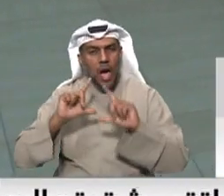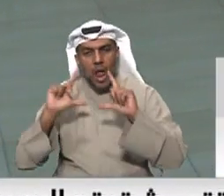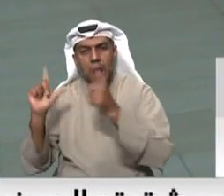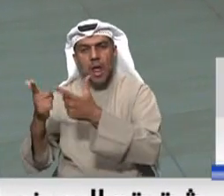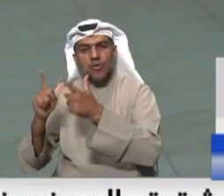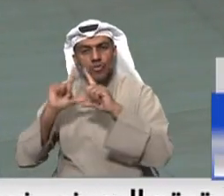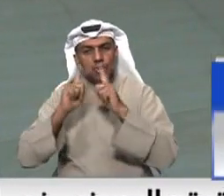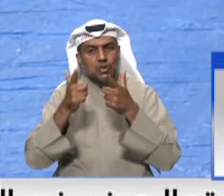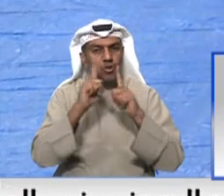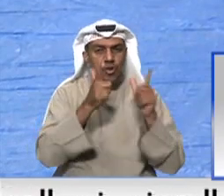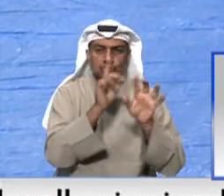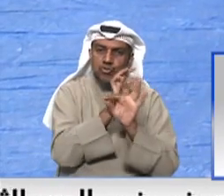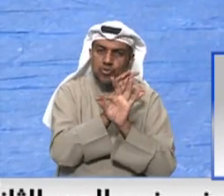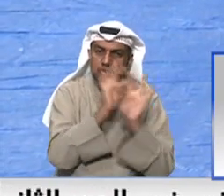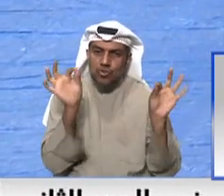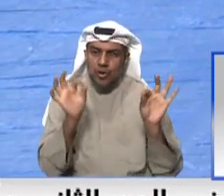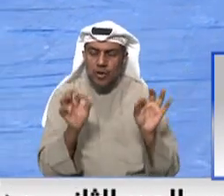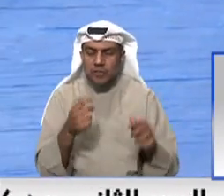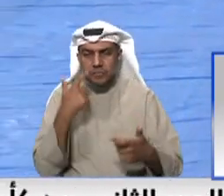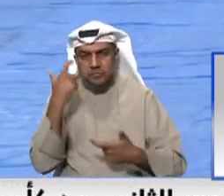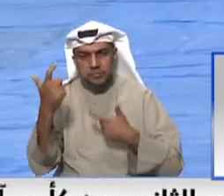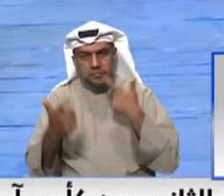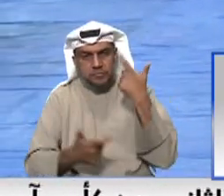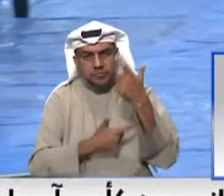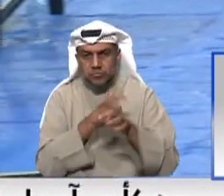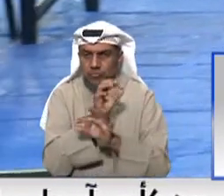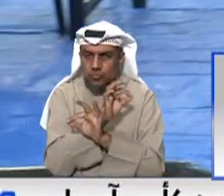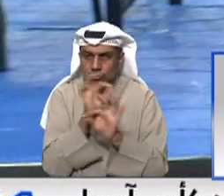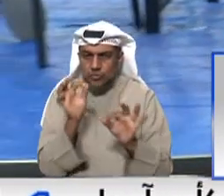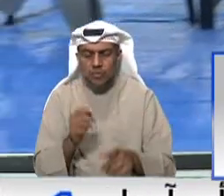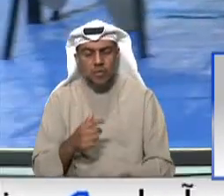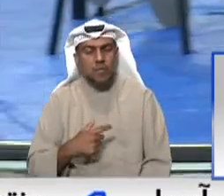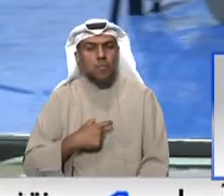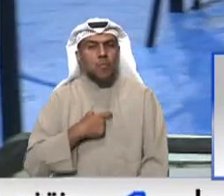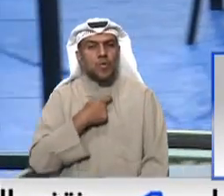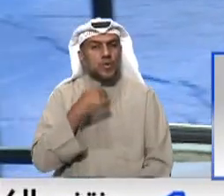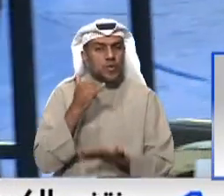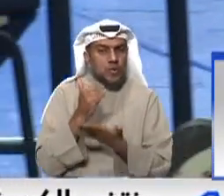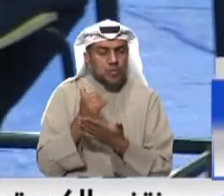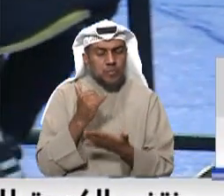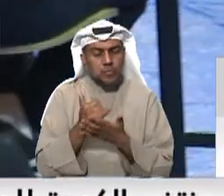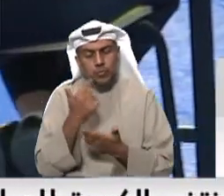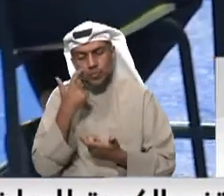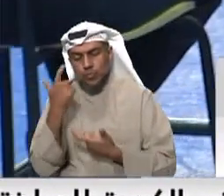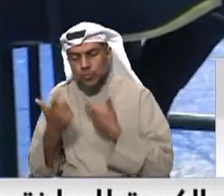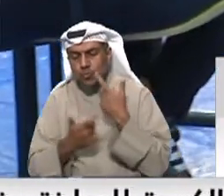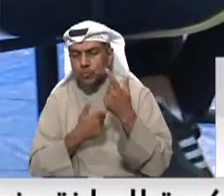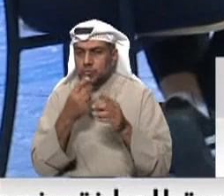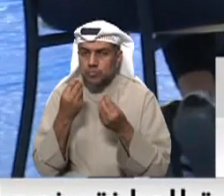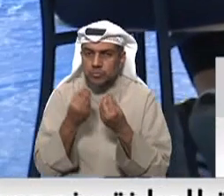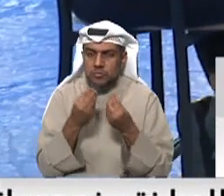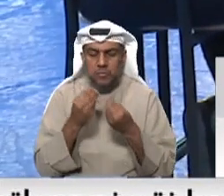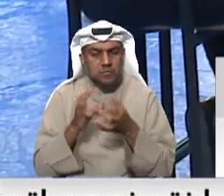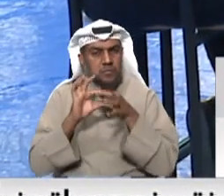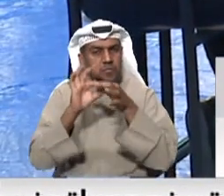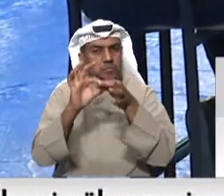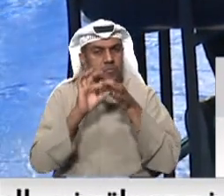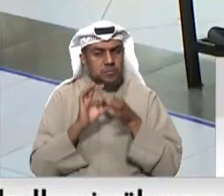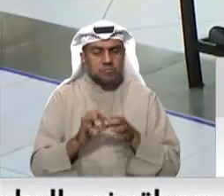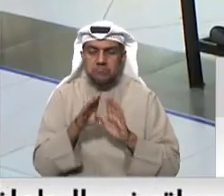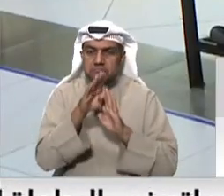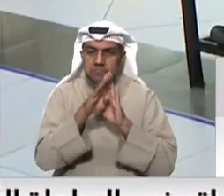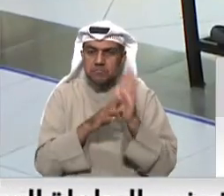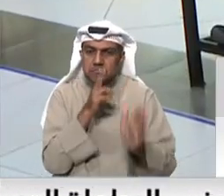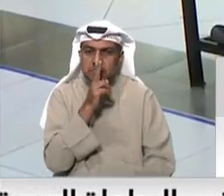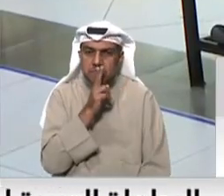اللجان المتابعه المستمره من قبل المنطقه التعليميه مدراء المناطق التعليميه التعليمات كلها منفذه